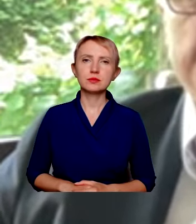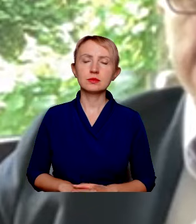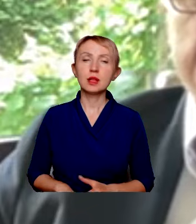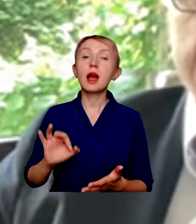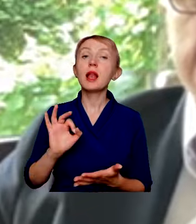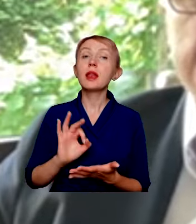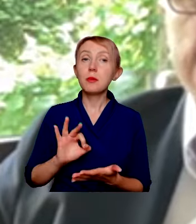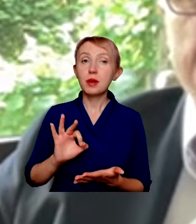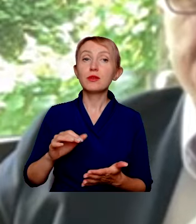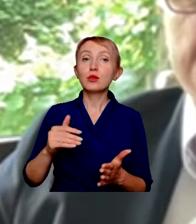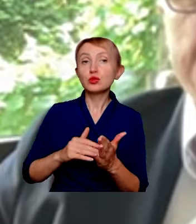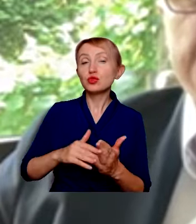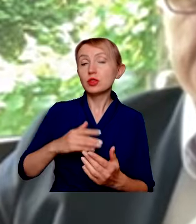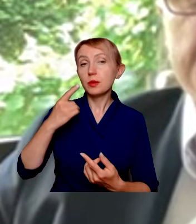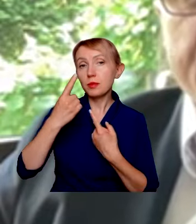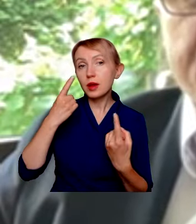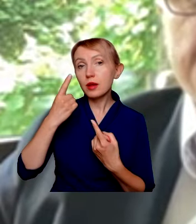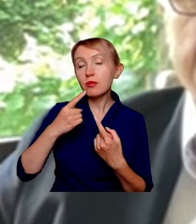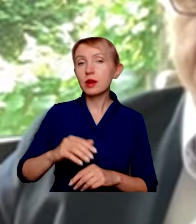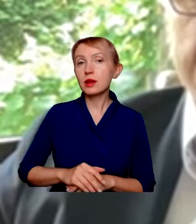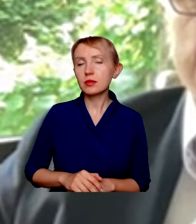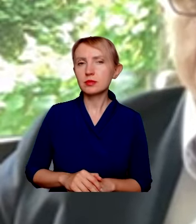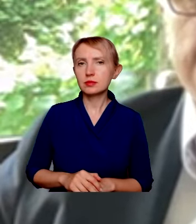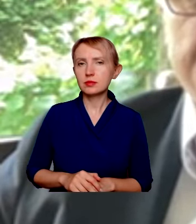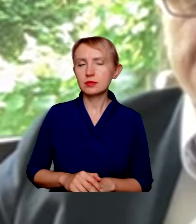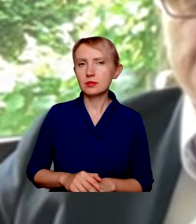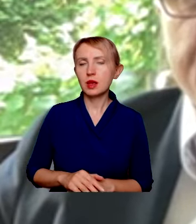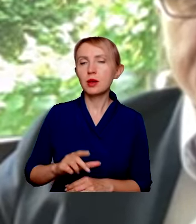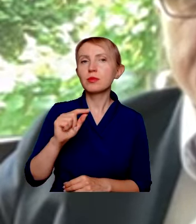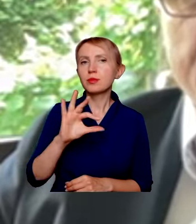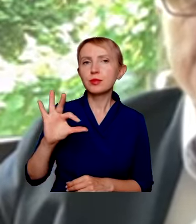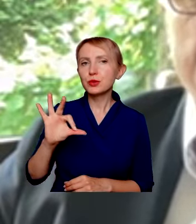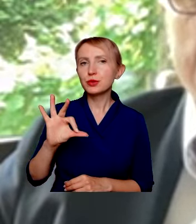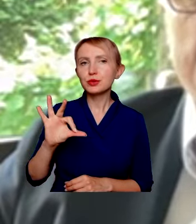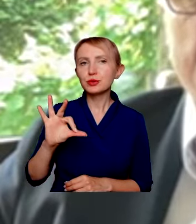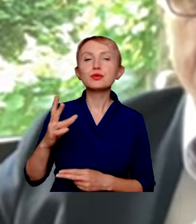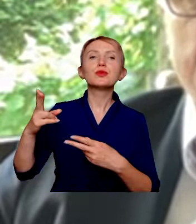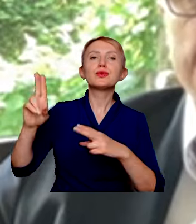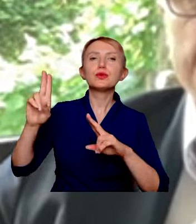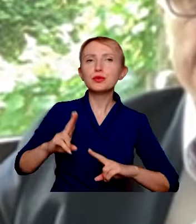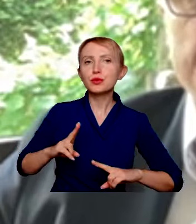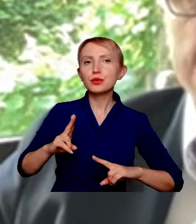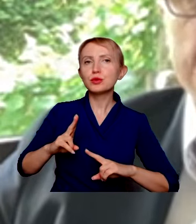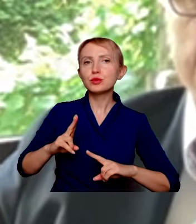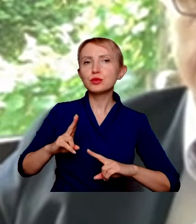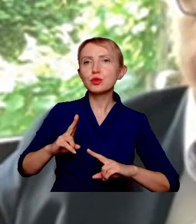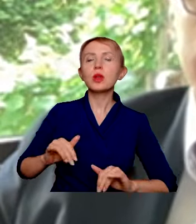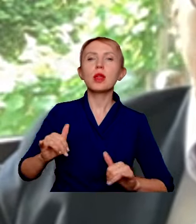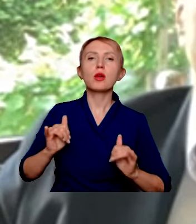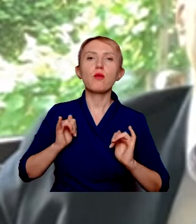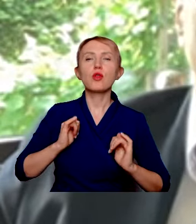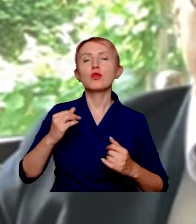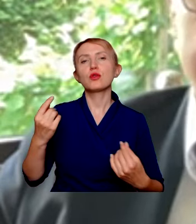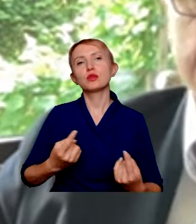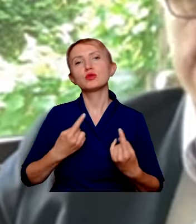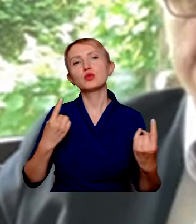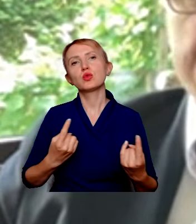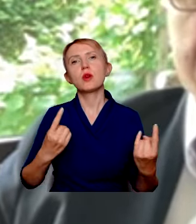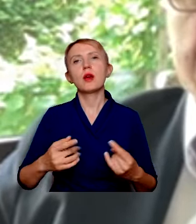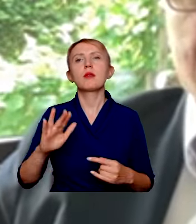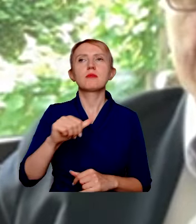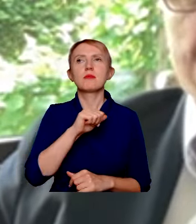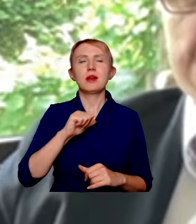przyjąć, że perspektywa tego, że Prawo i Sprawiedliwość wróci do tak komfortowej sytuacji, że będzie miał samodzielną